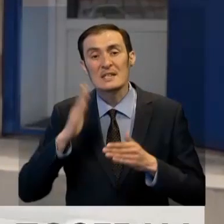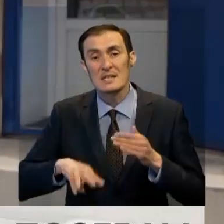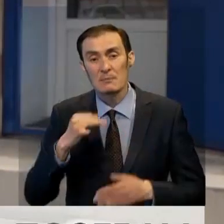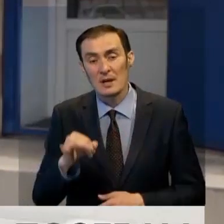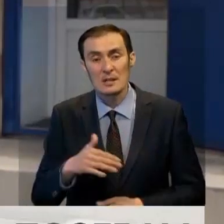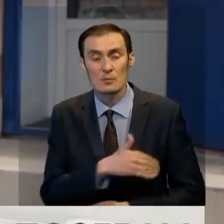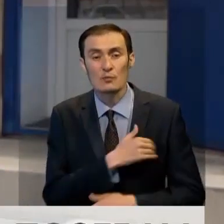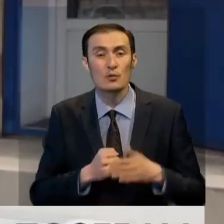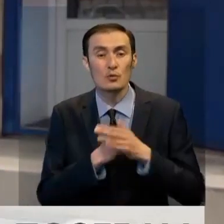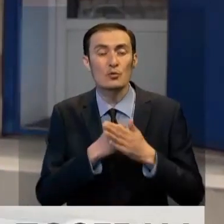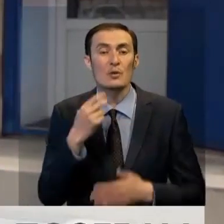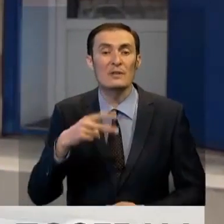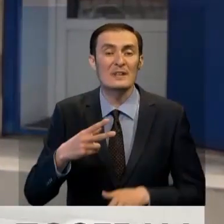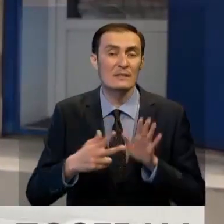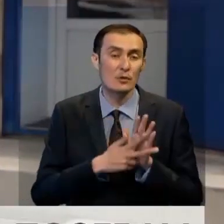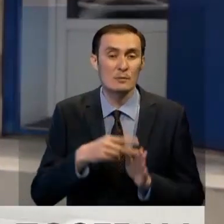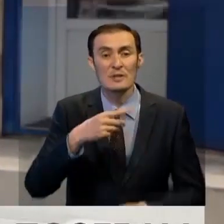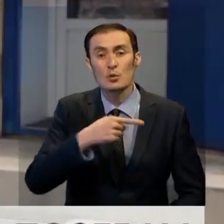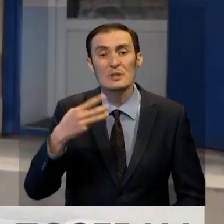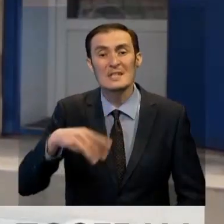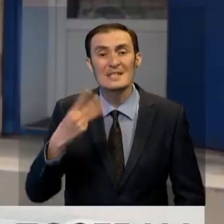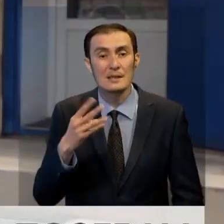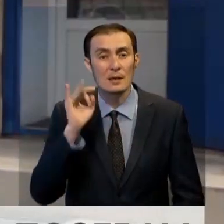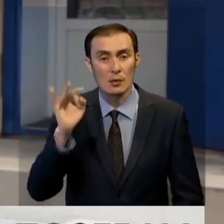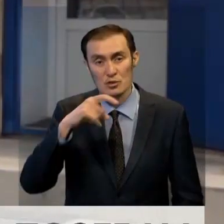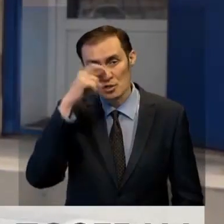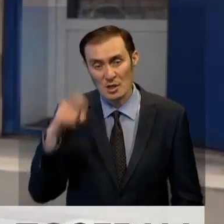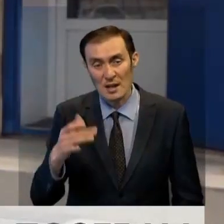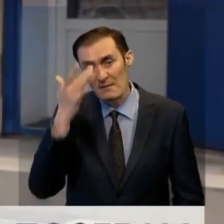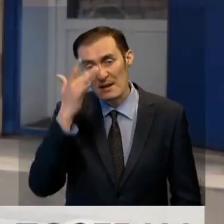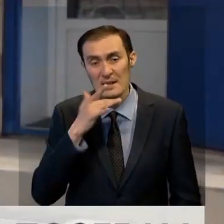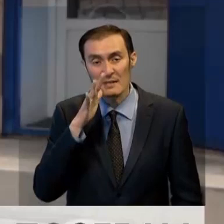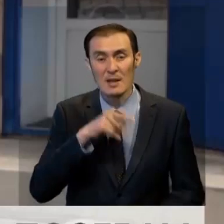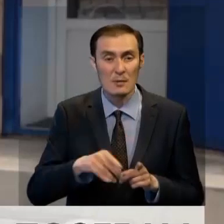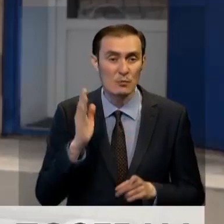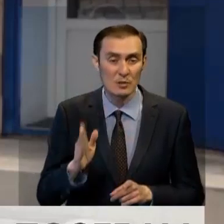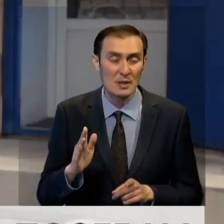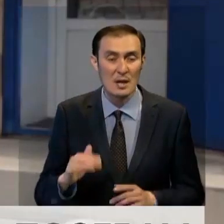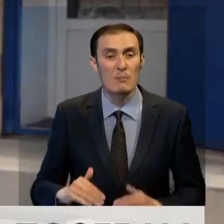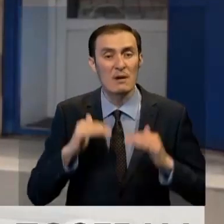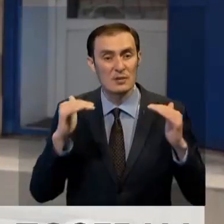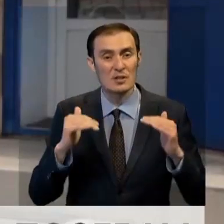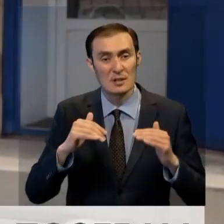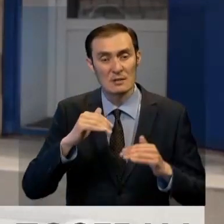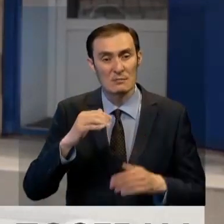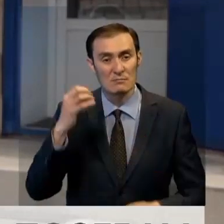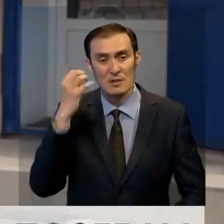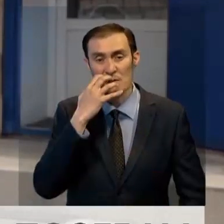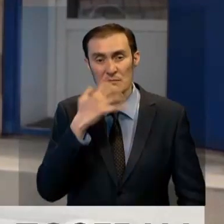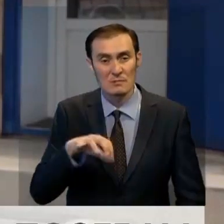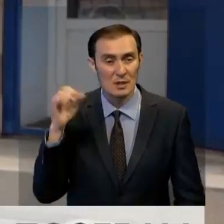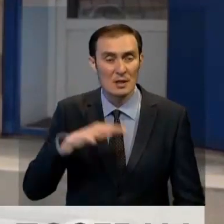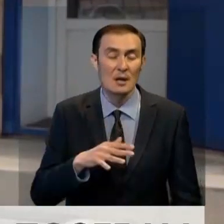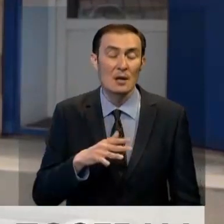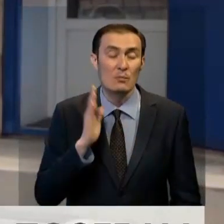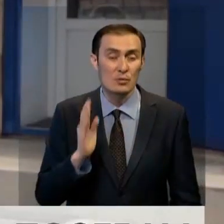термометров поднимутся до 28-33 градусов. Летний период пройдет с повышенным температурным фоном на 1-2 градуса